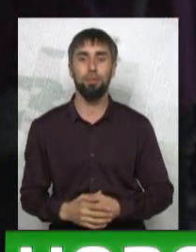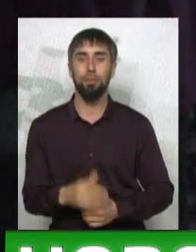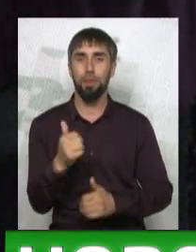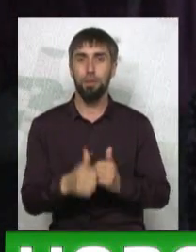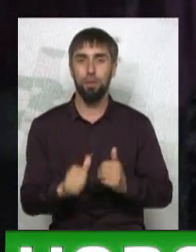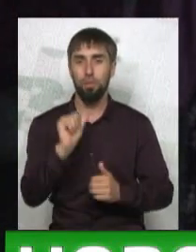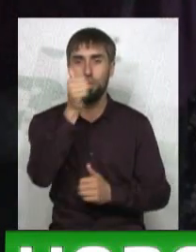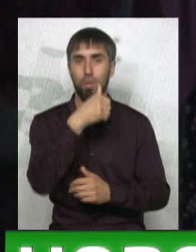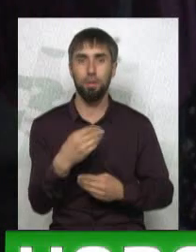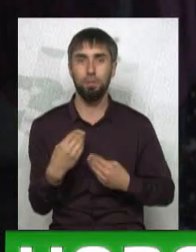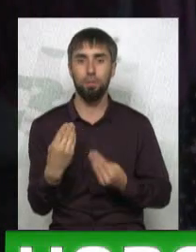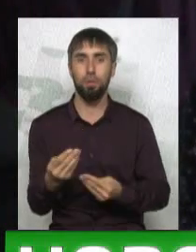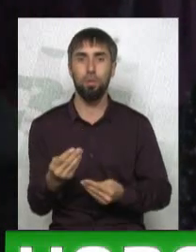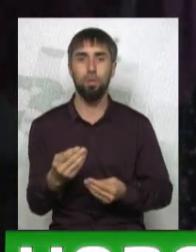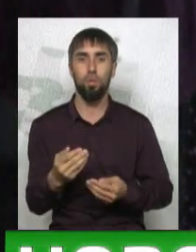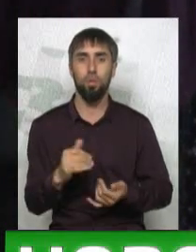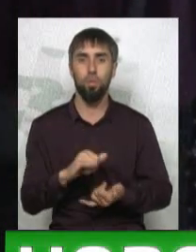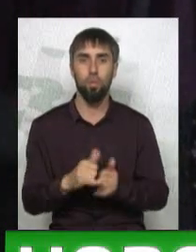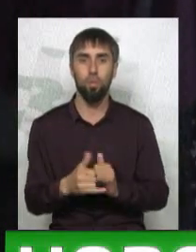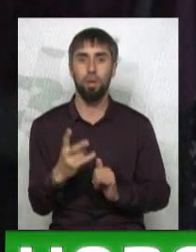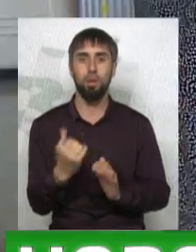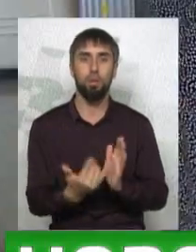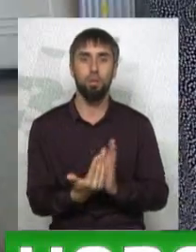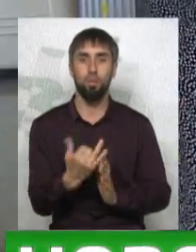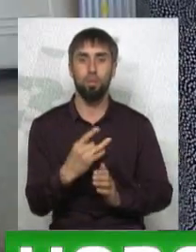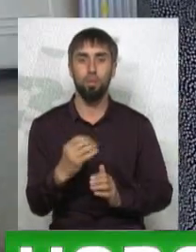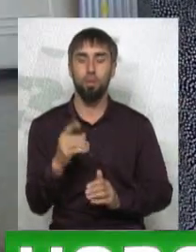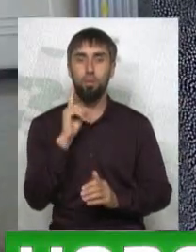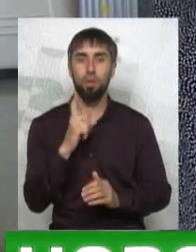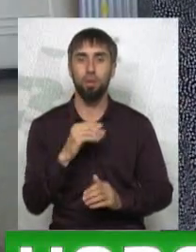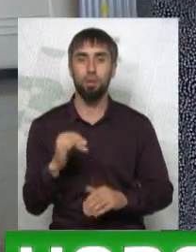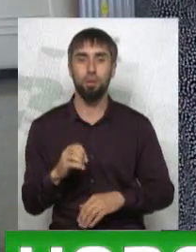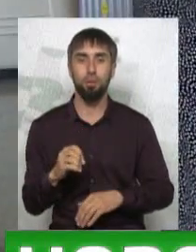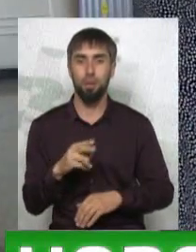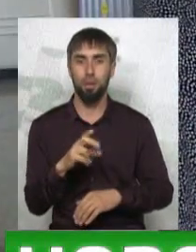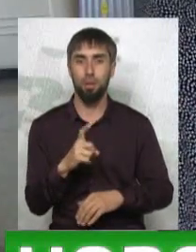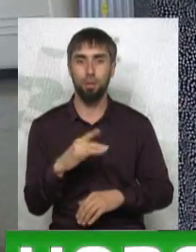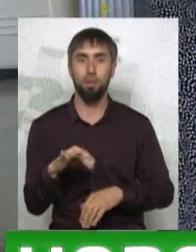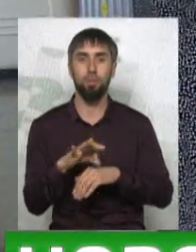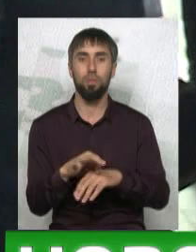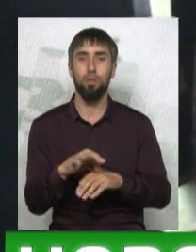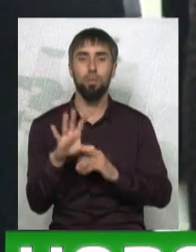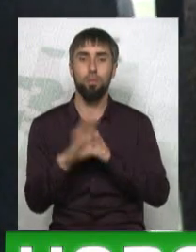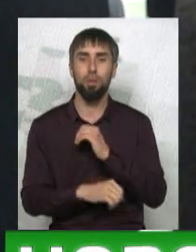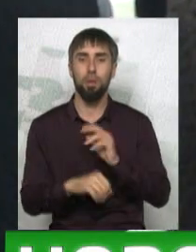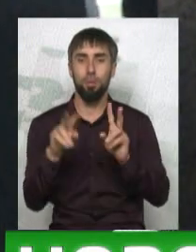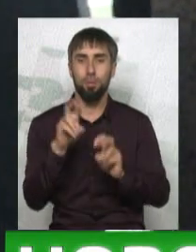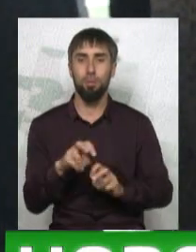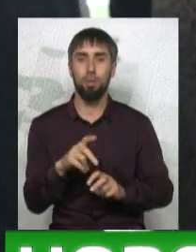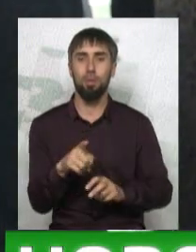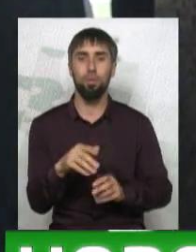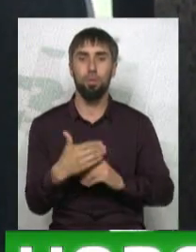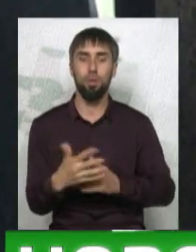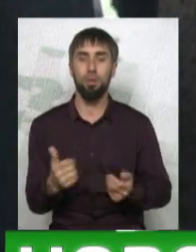каждым годом предоставляют условия на более высоком уровне. Пока хаджи проходят последние таможенные проверки и получают багаж, на улице